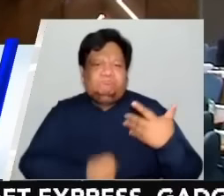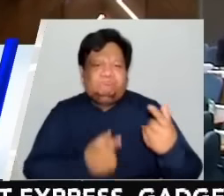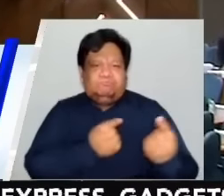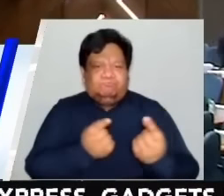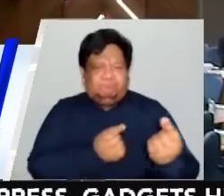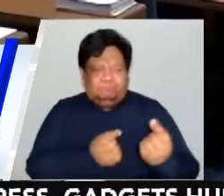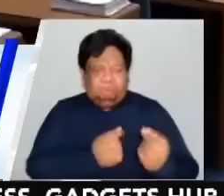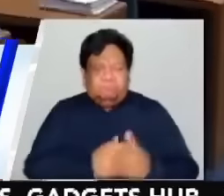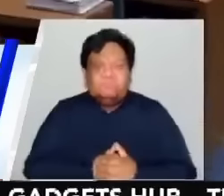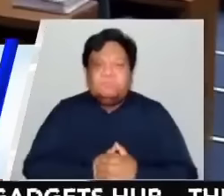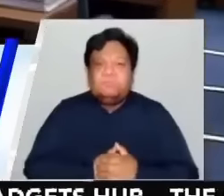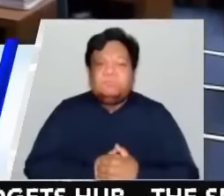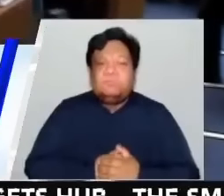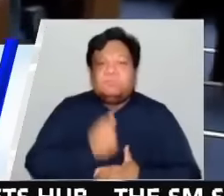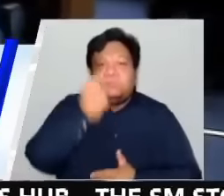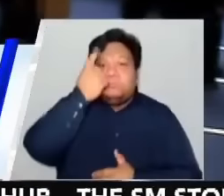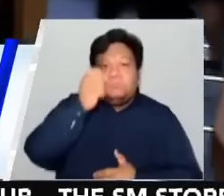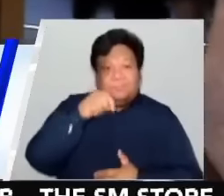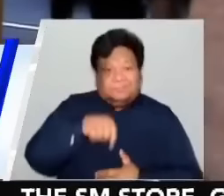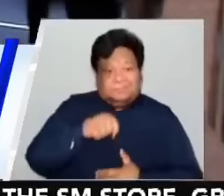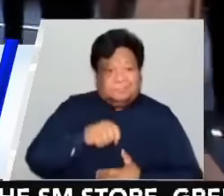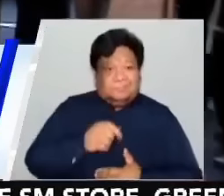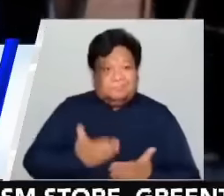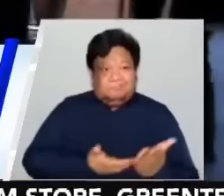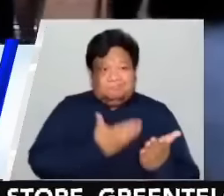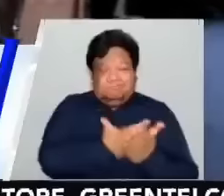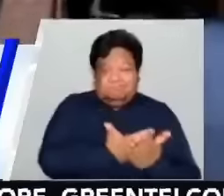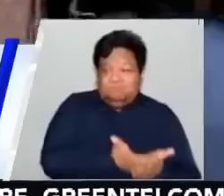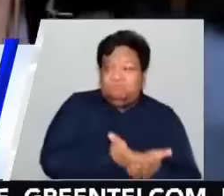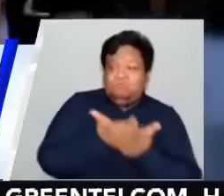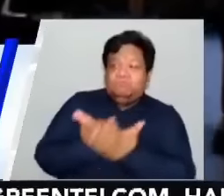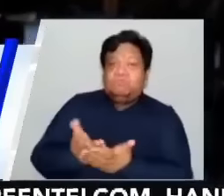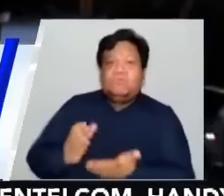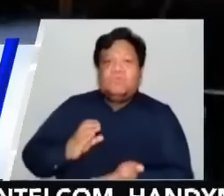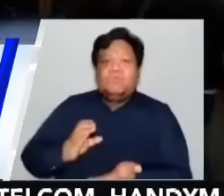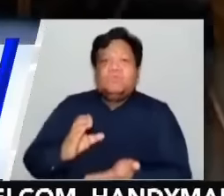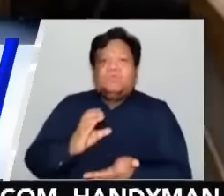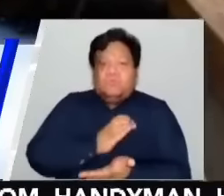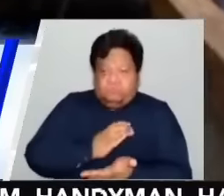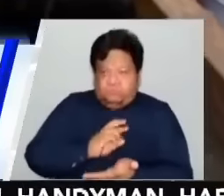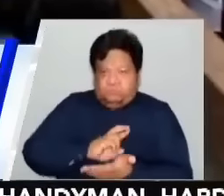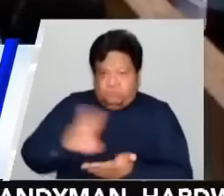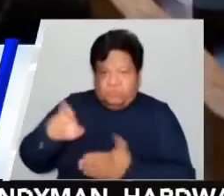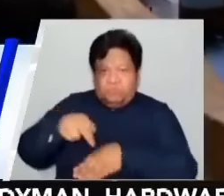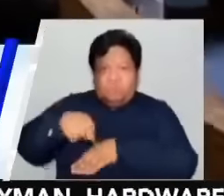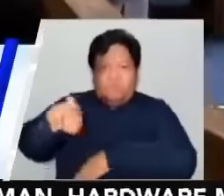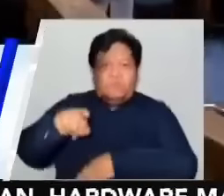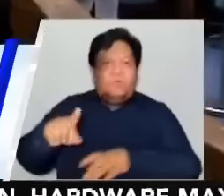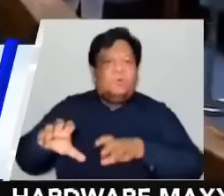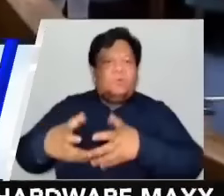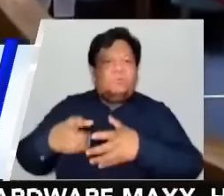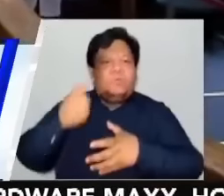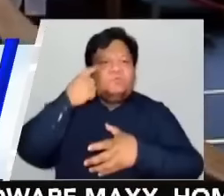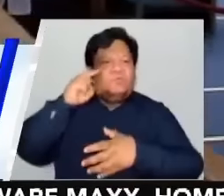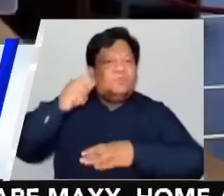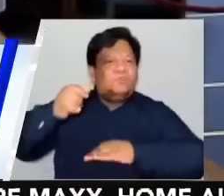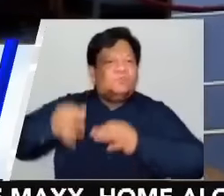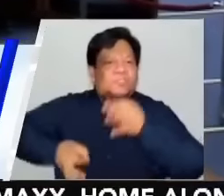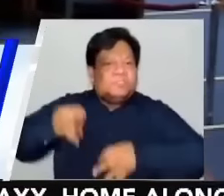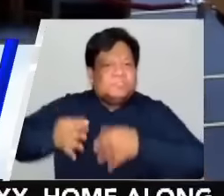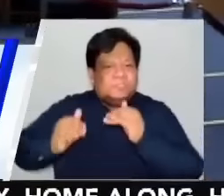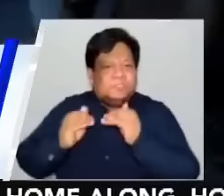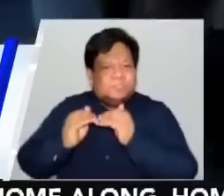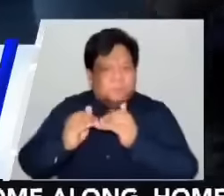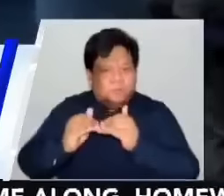sa plenaryo para ma-endorso sa Committee on Justice. Ang komite ang magdidesisyon kung sufficient in form and substance ang